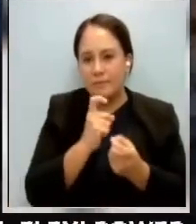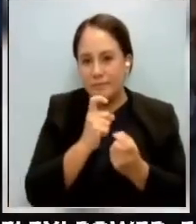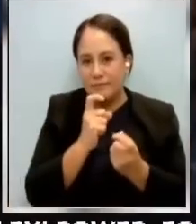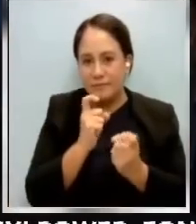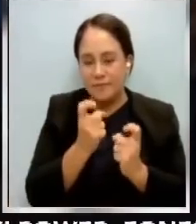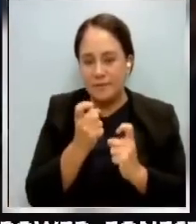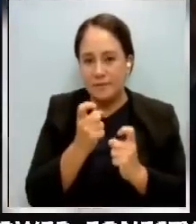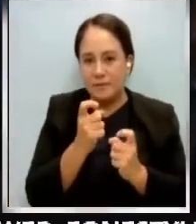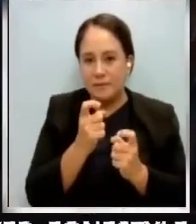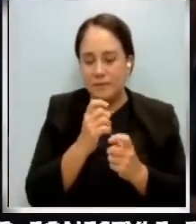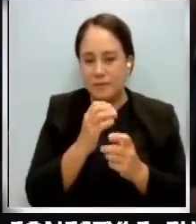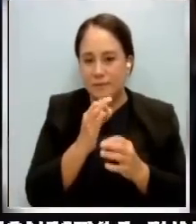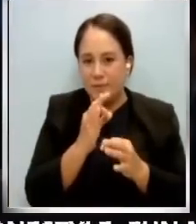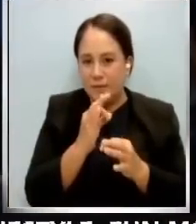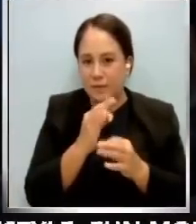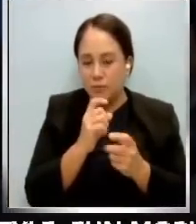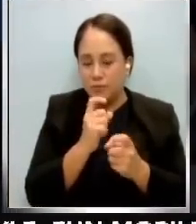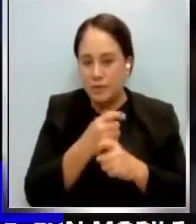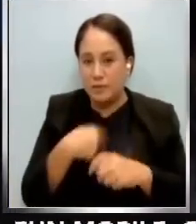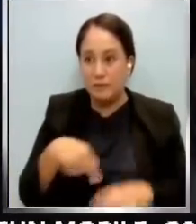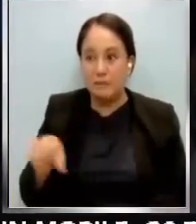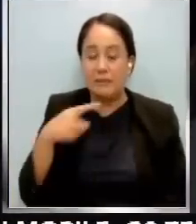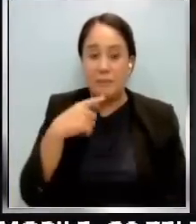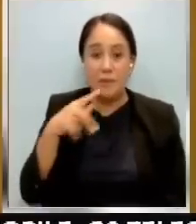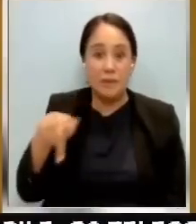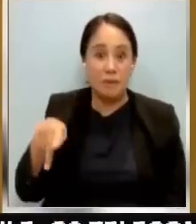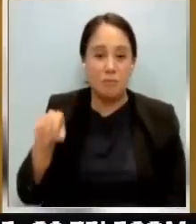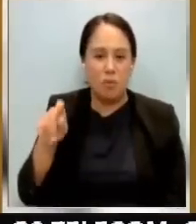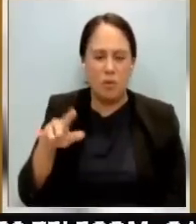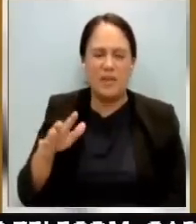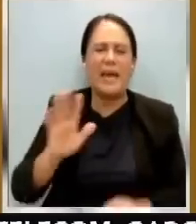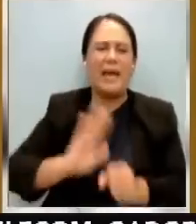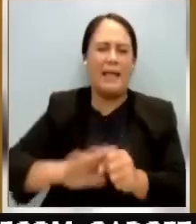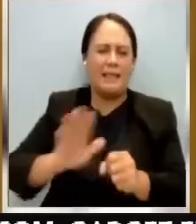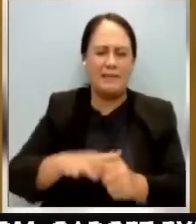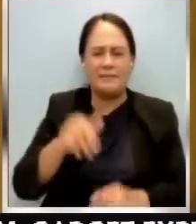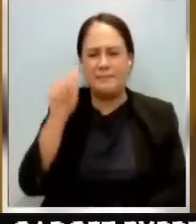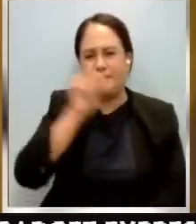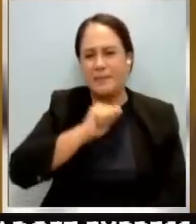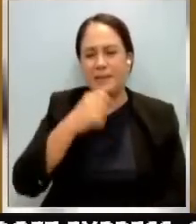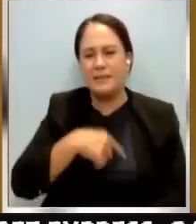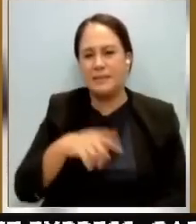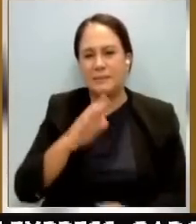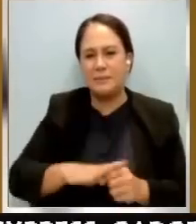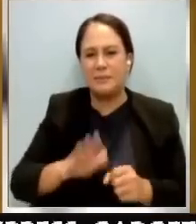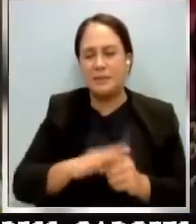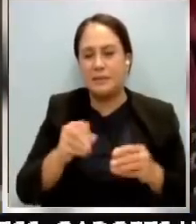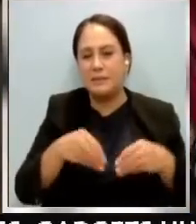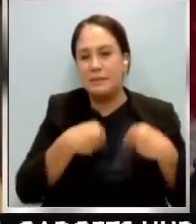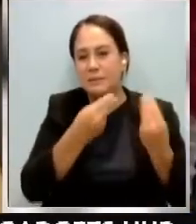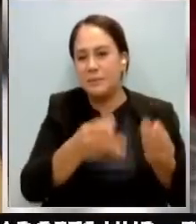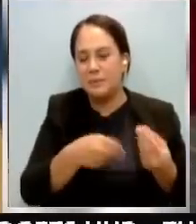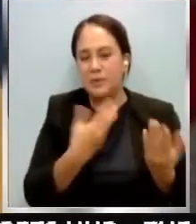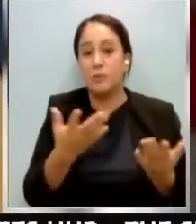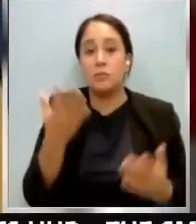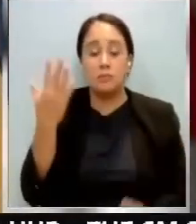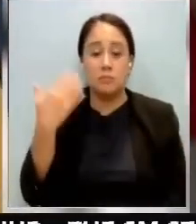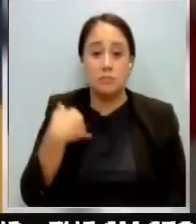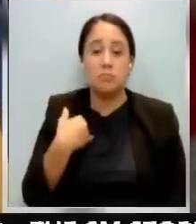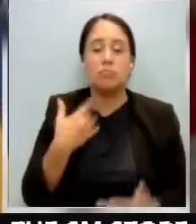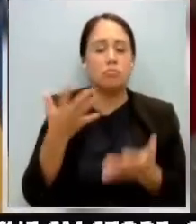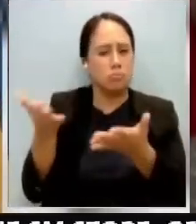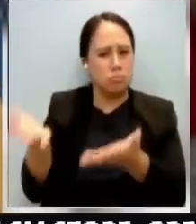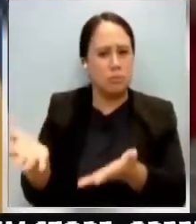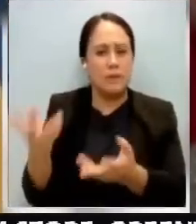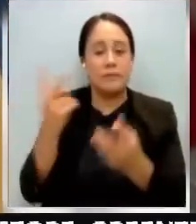Sabi pa ng TikTok Lock host, tama na raw ang pagtitiis at pagbibigay niya. Maluwag daw siya pagdating sa visitation rights